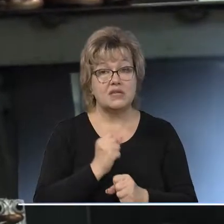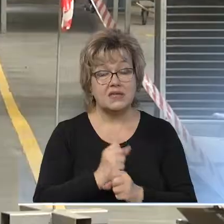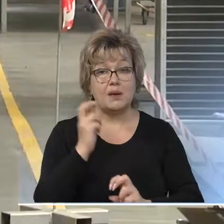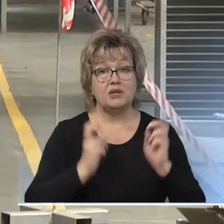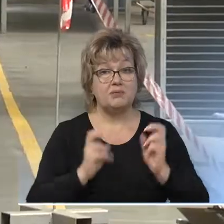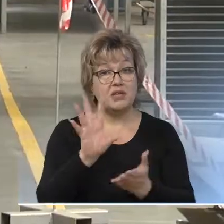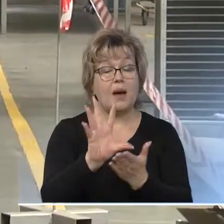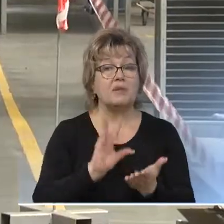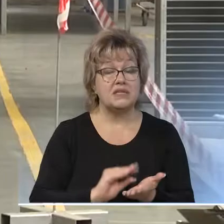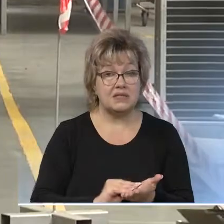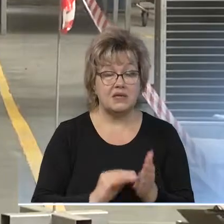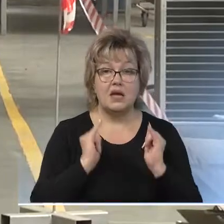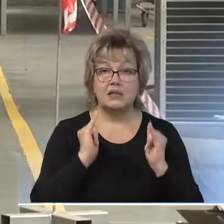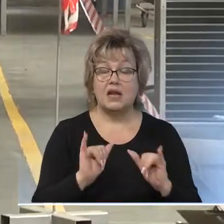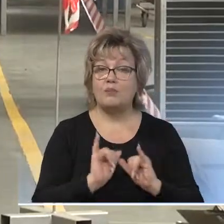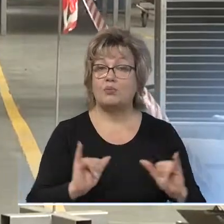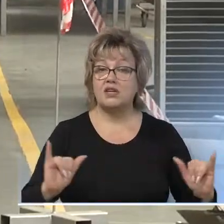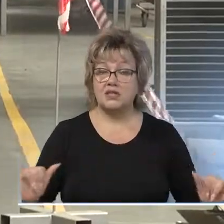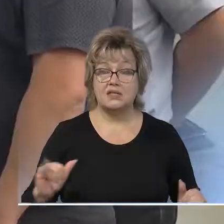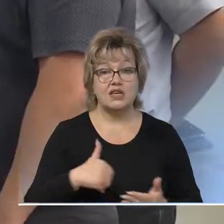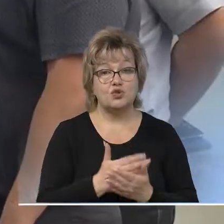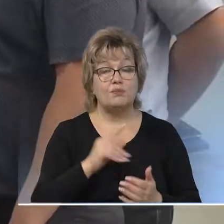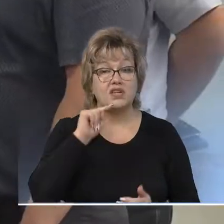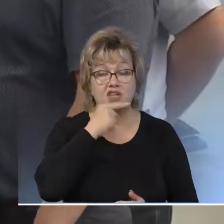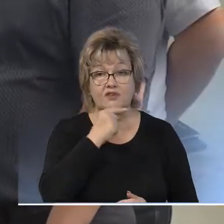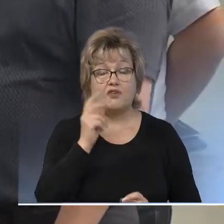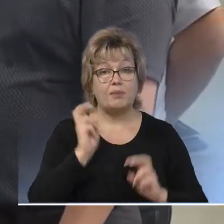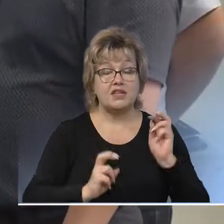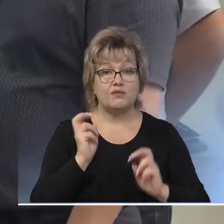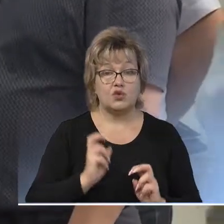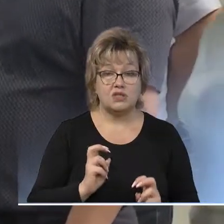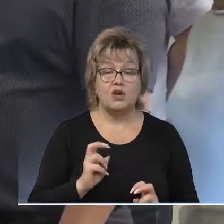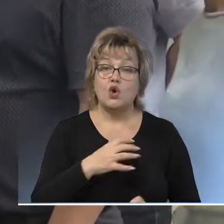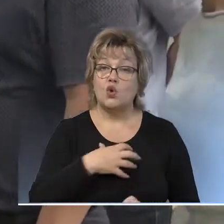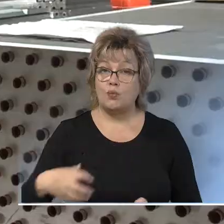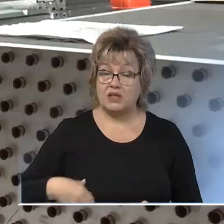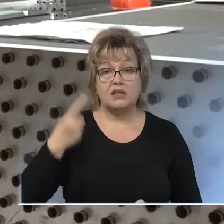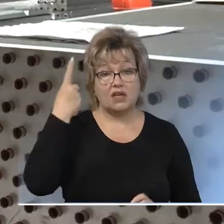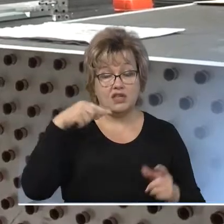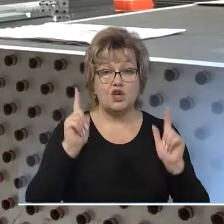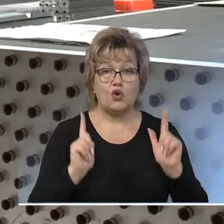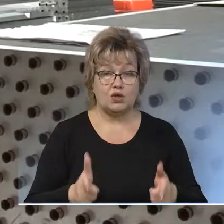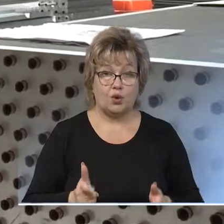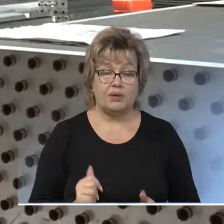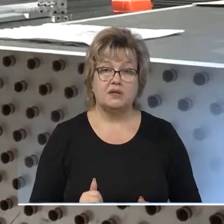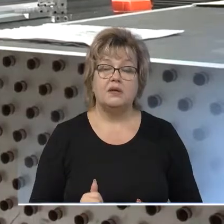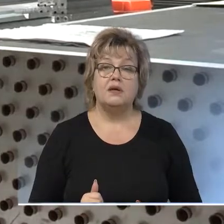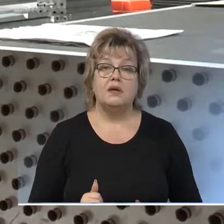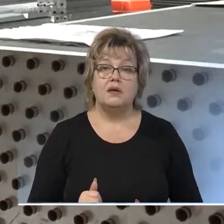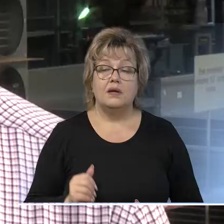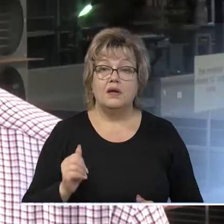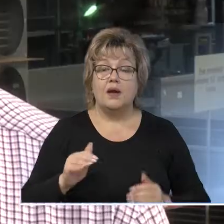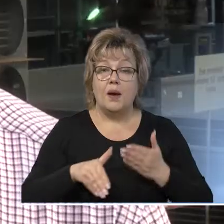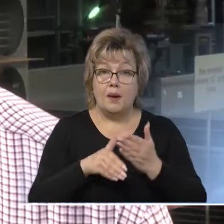планируется создать предприятие-образец для популяризации инструментов бережливого производства. Губернатор идею одобрил. На